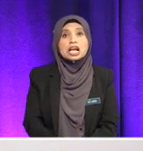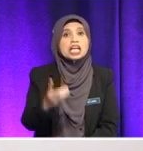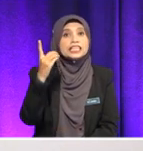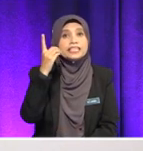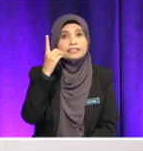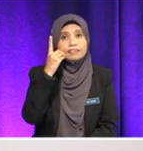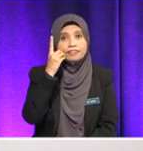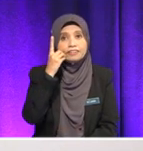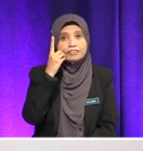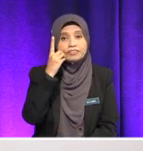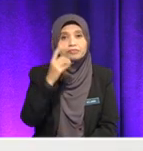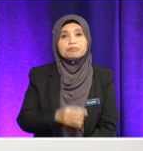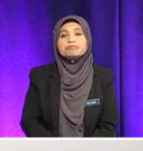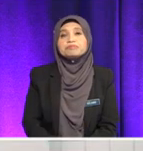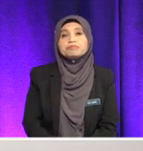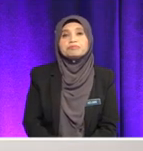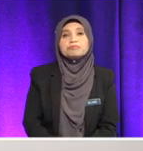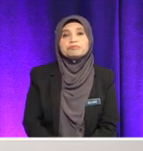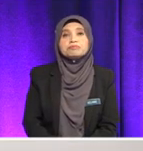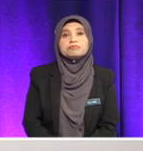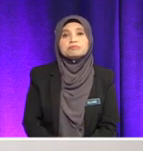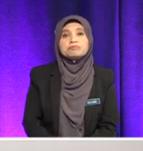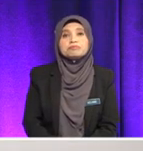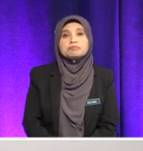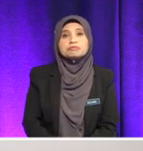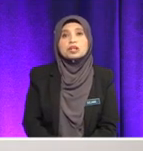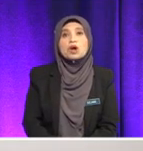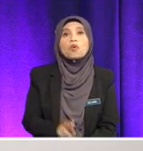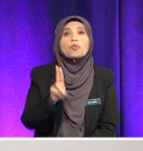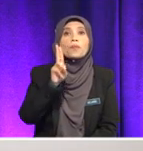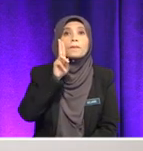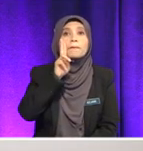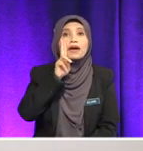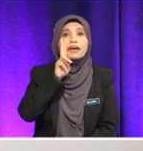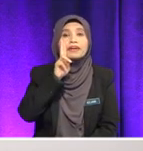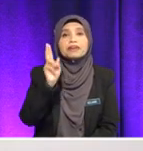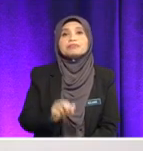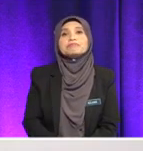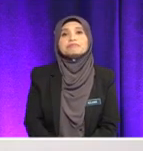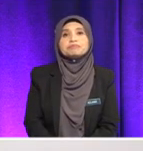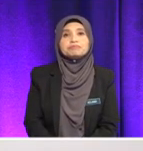Aisyah dan kita ada Humaira Savana